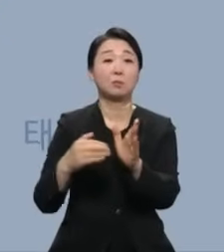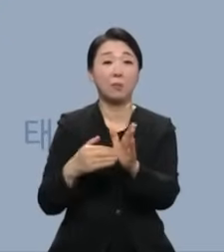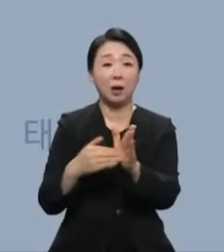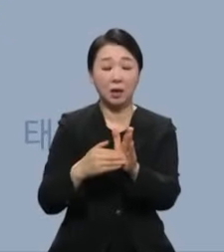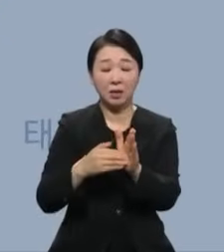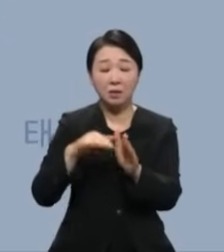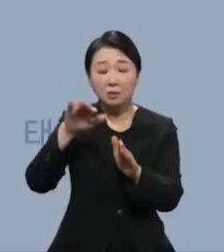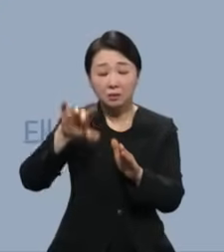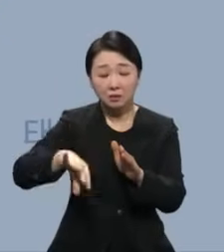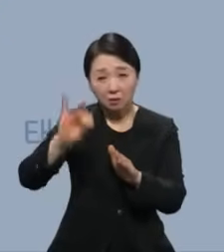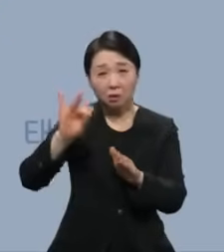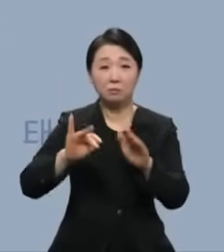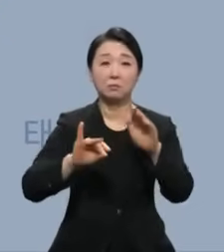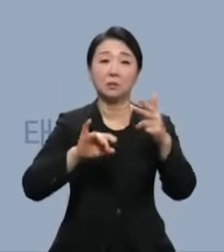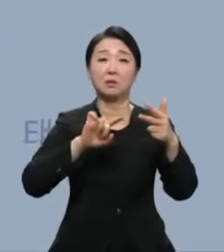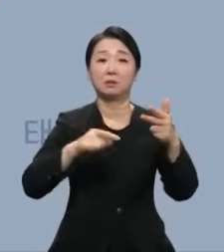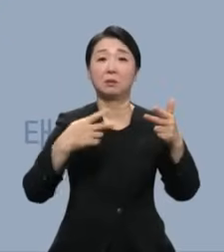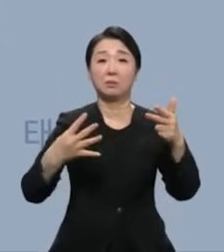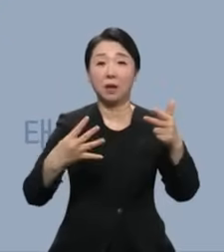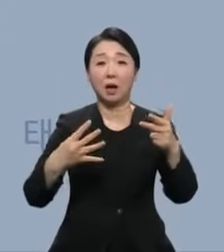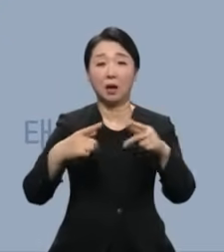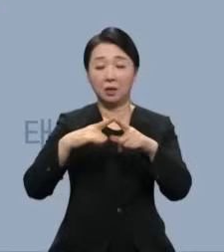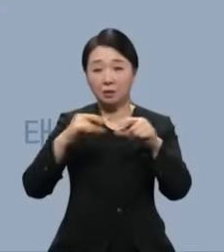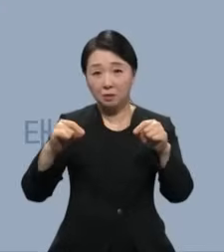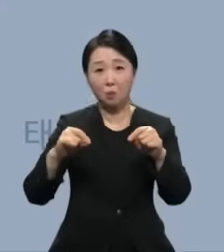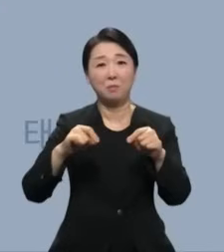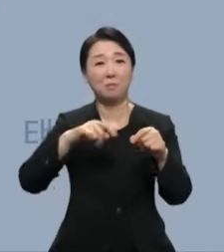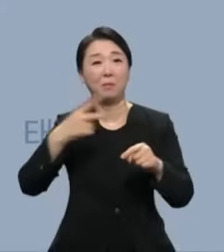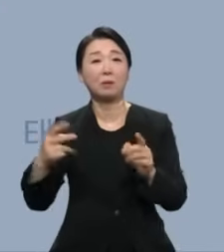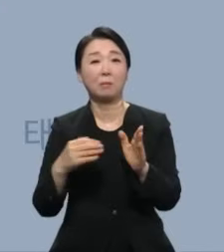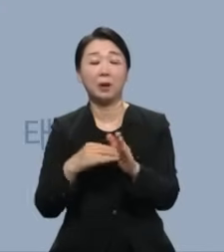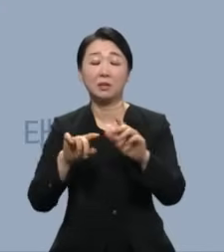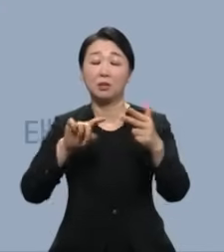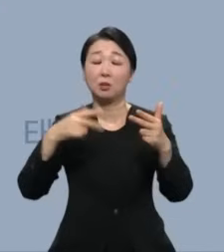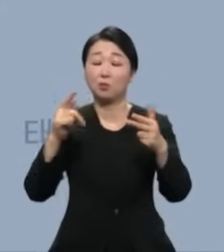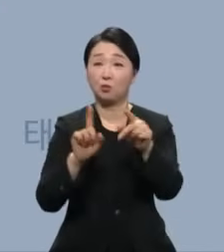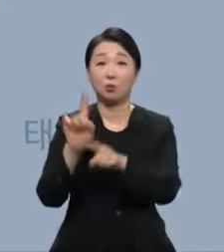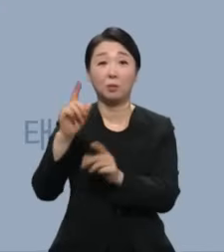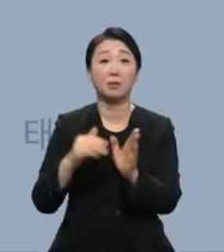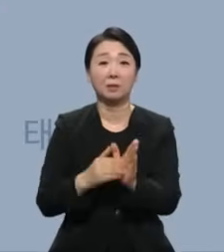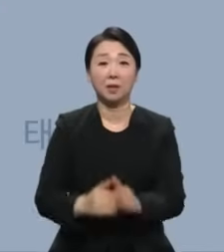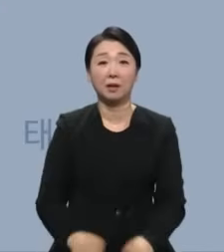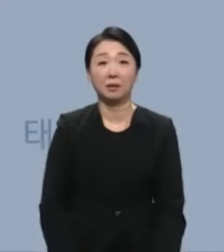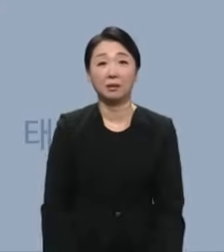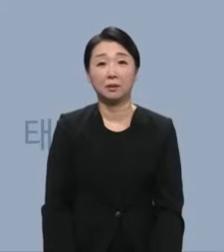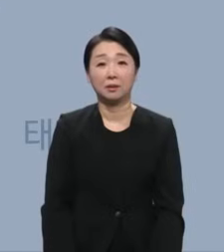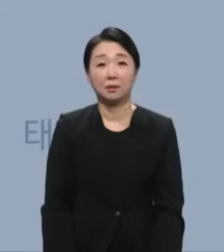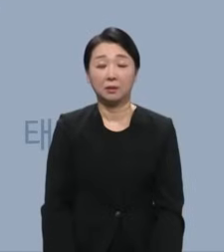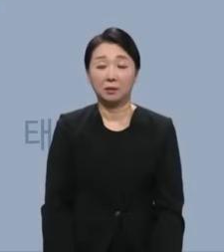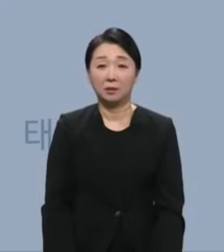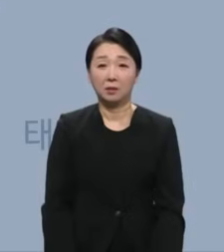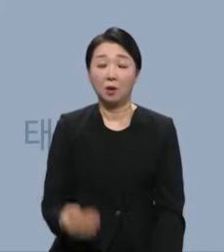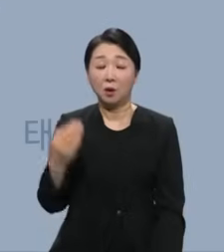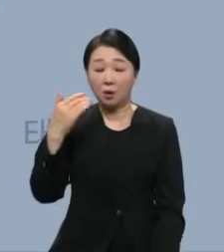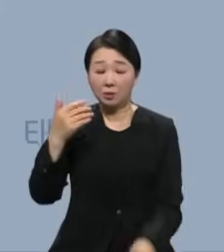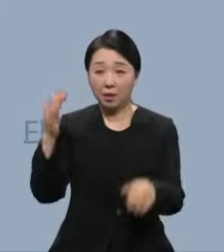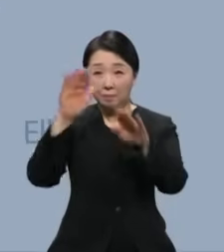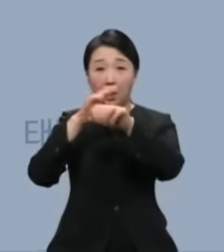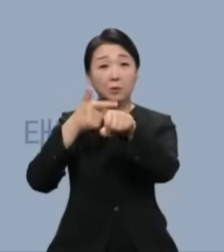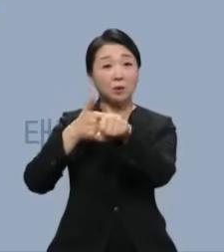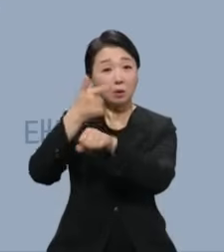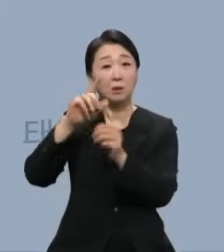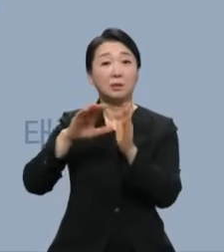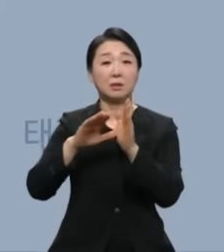7.4로 발표했다가 일본 기상청이 규모 7.6으로 높였습니다. 자, 이후에 어젯밤 6시쯤부터 우리나라